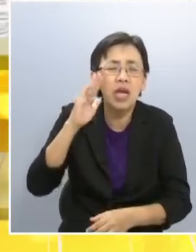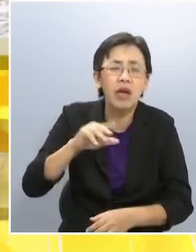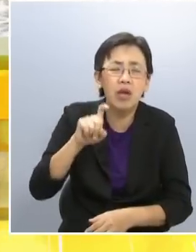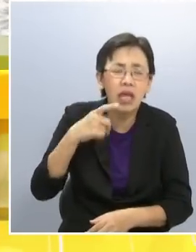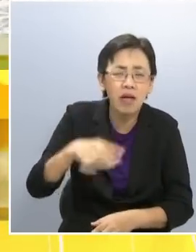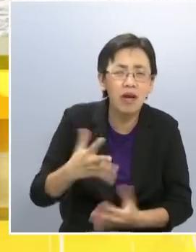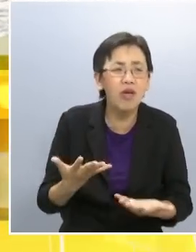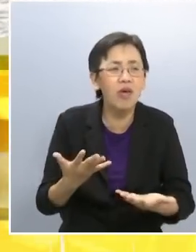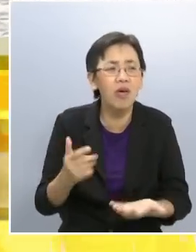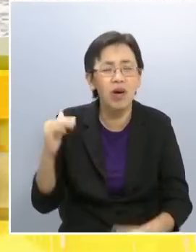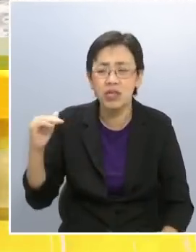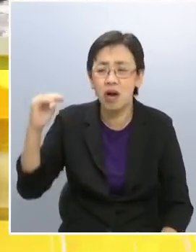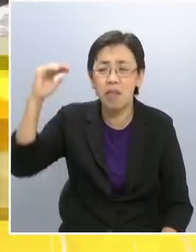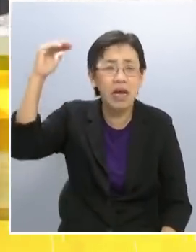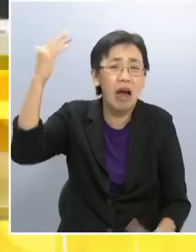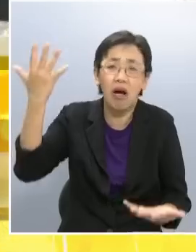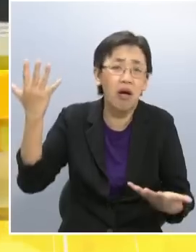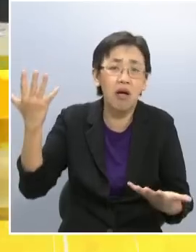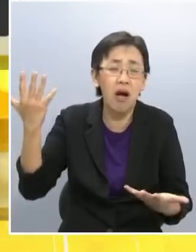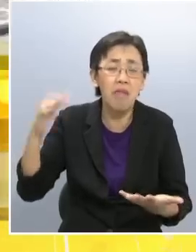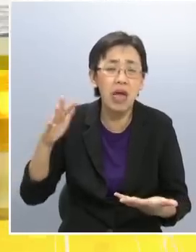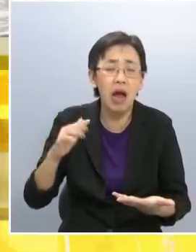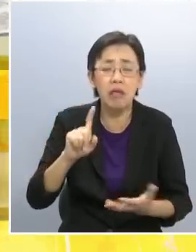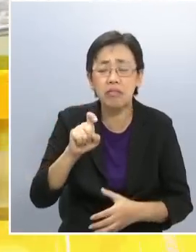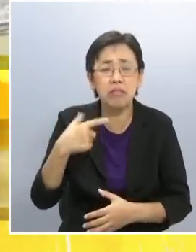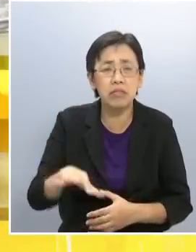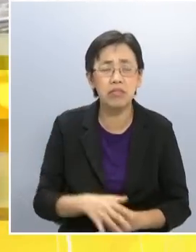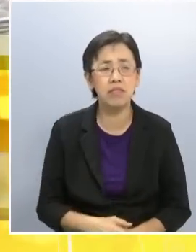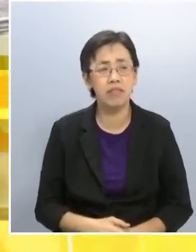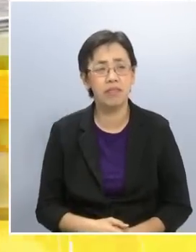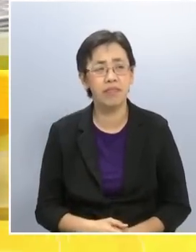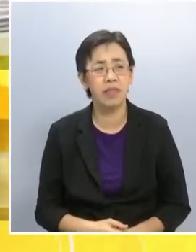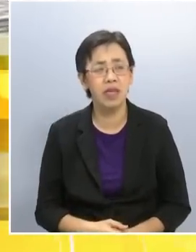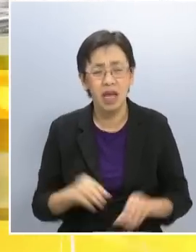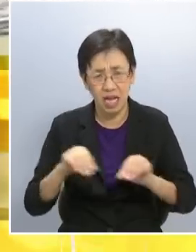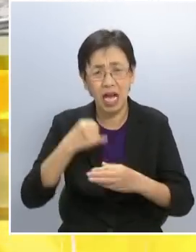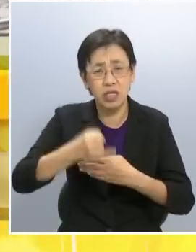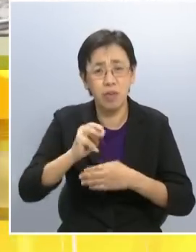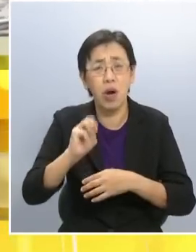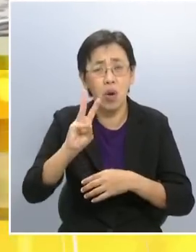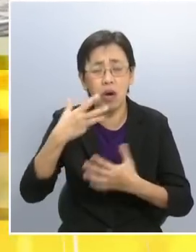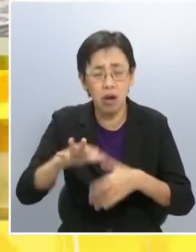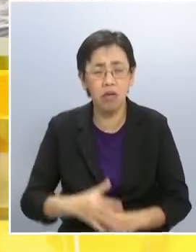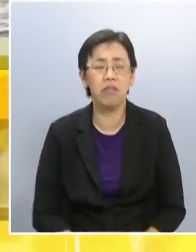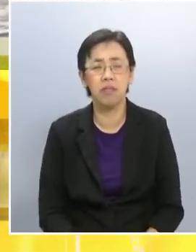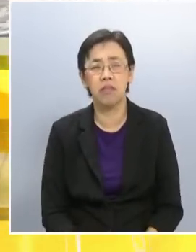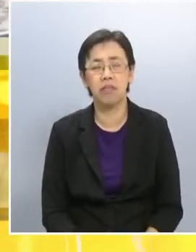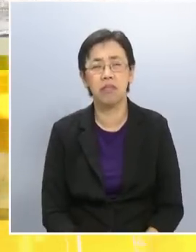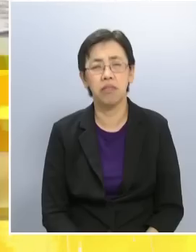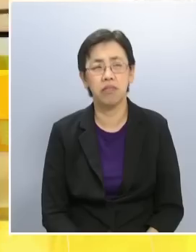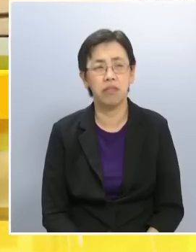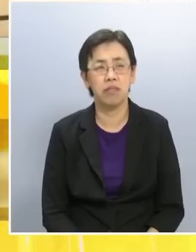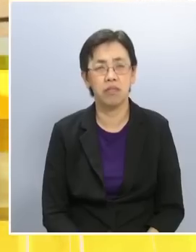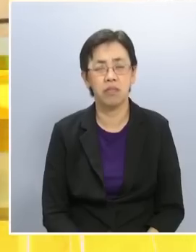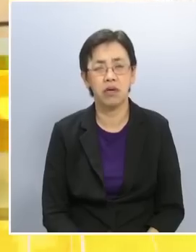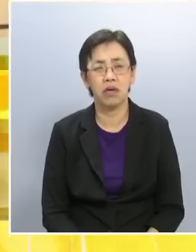าคตน้องก็แบบดับวูบไปเลย จะจบม.6 ใช่จะจบอยู่แล้วพี ่จบแล้วเขาจะ